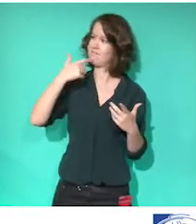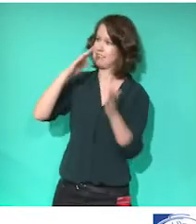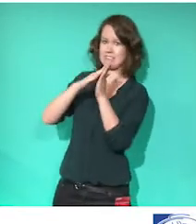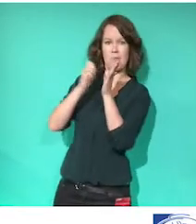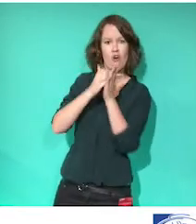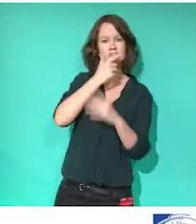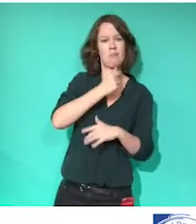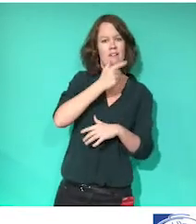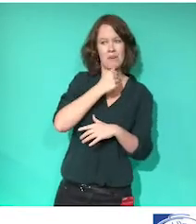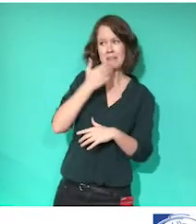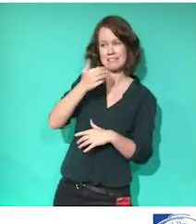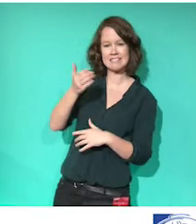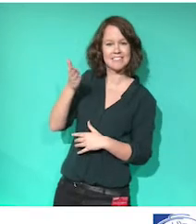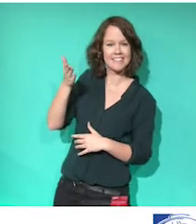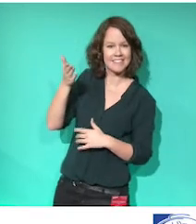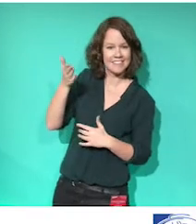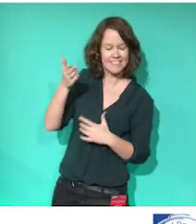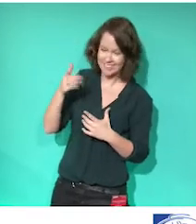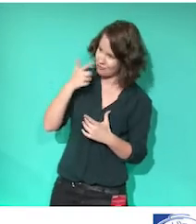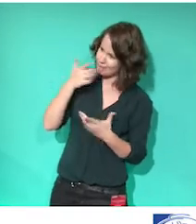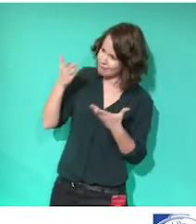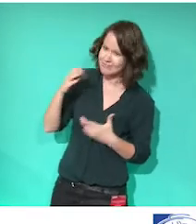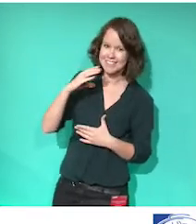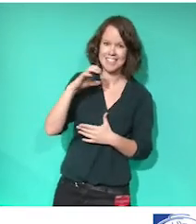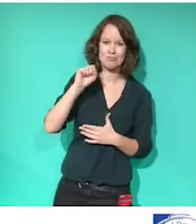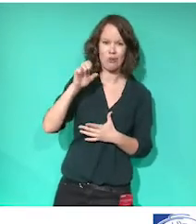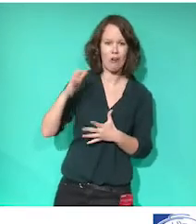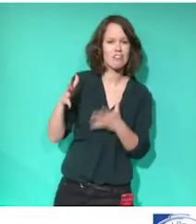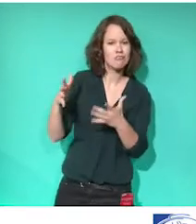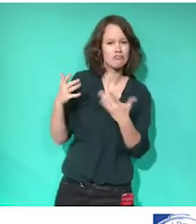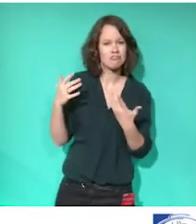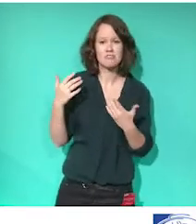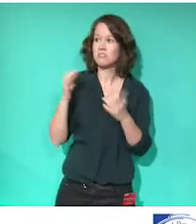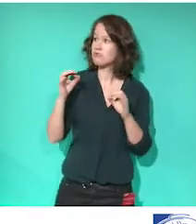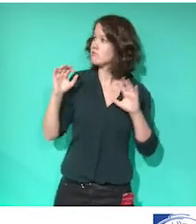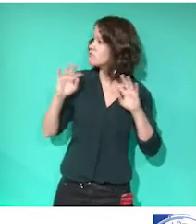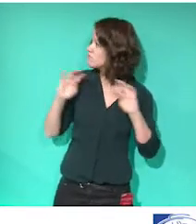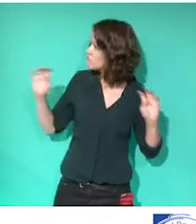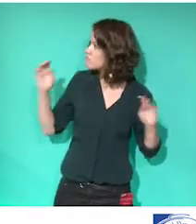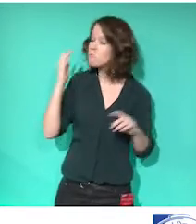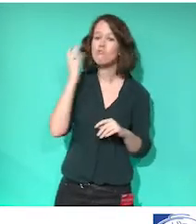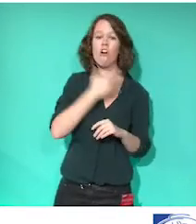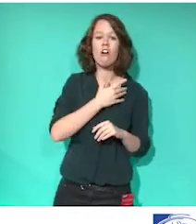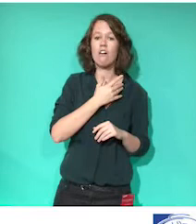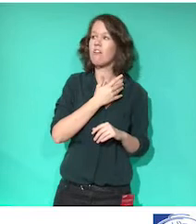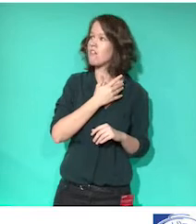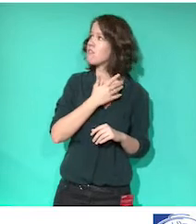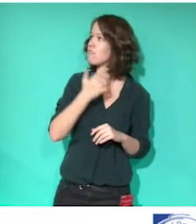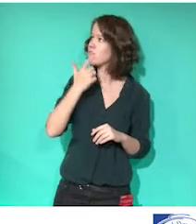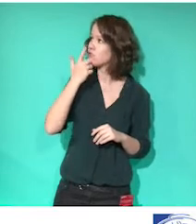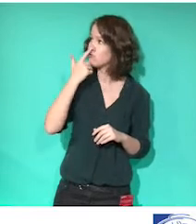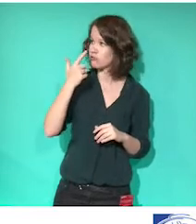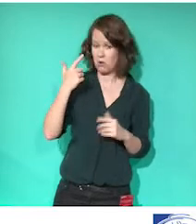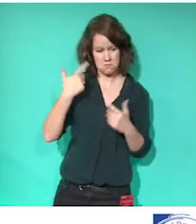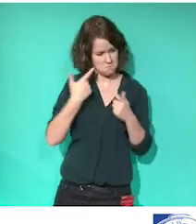sympathique et d'engagement dans cette mobilisation. Et je dois dire que les couleurs de Sexisme Pas Notre Genre vont très bien au teint du